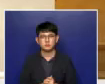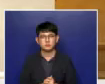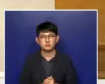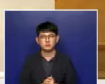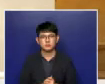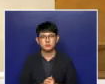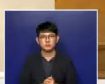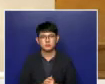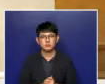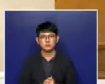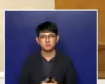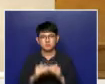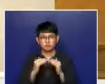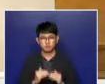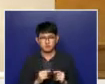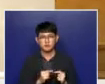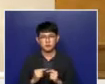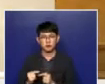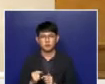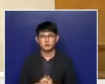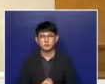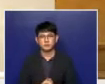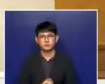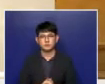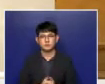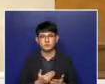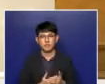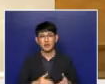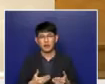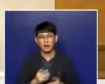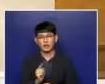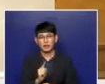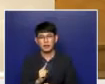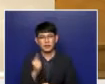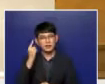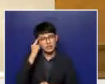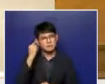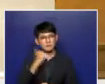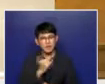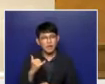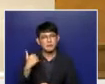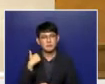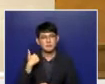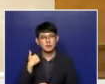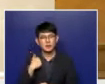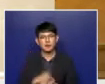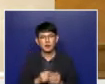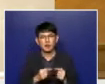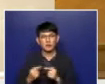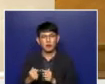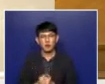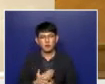เฉพาะที่เหลือนะเอาเรื่องนี้เรื่องเดียวนะครับทีมงานขึ้นภาพเอ่อแผนที่รถไฟฟ้าสายสีเขียวขึ้น